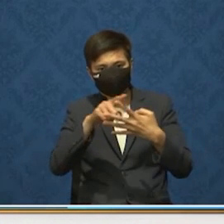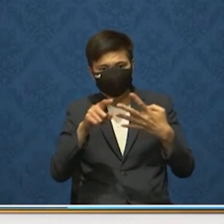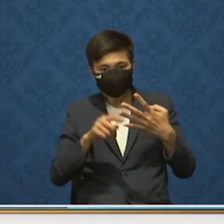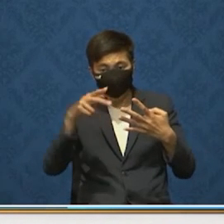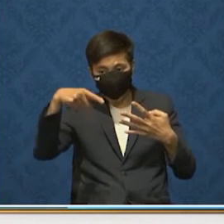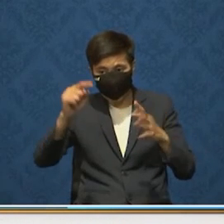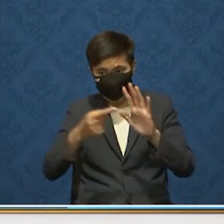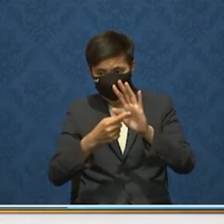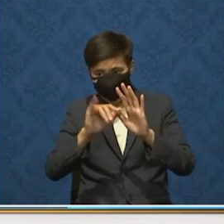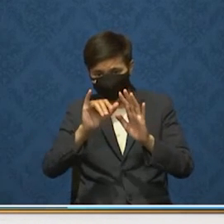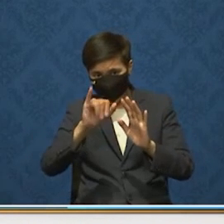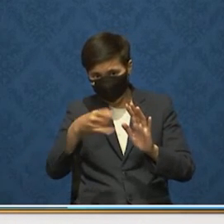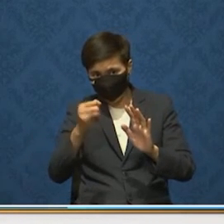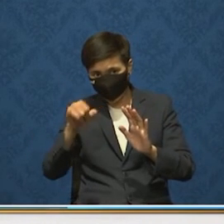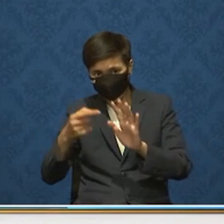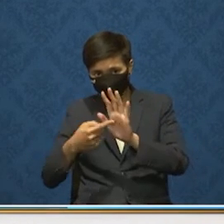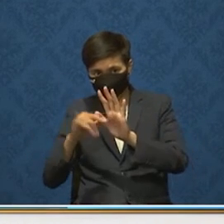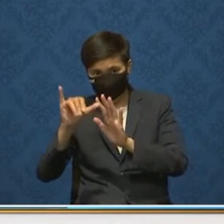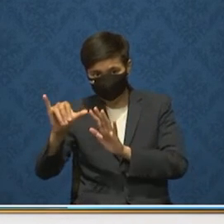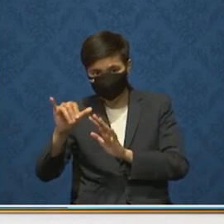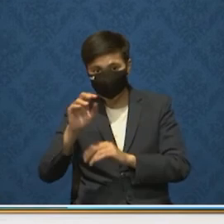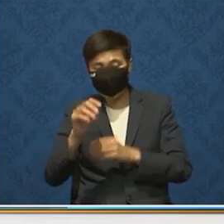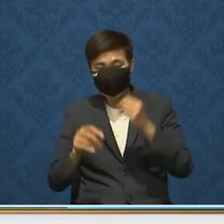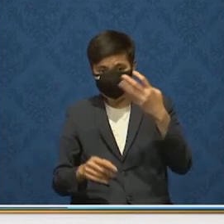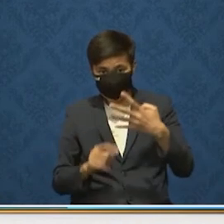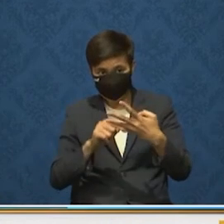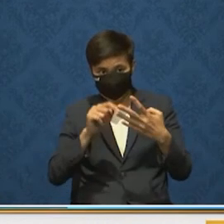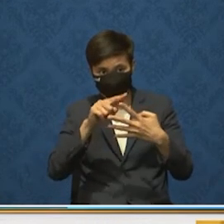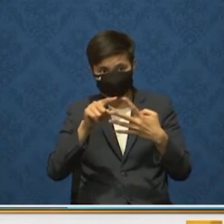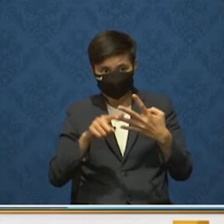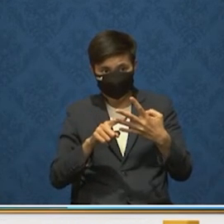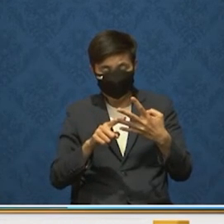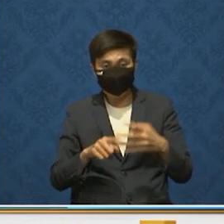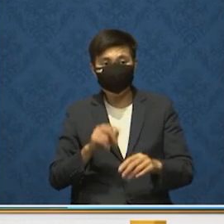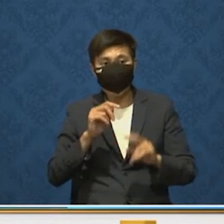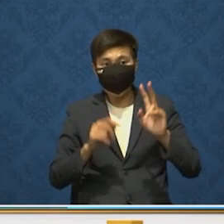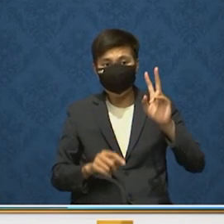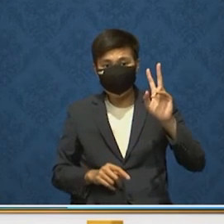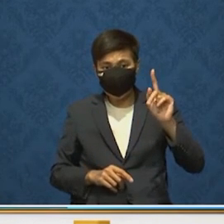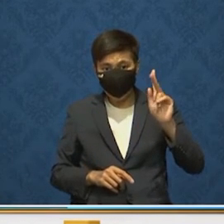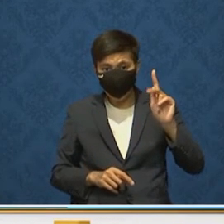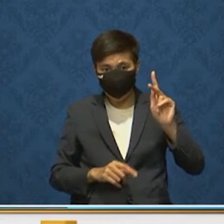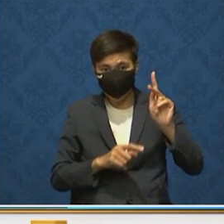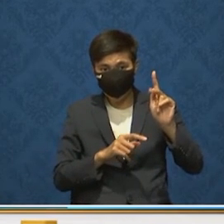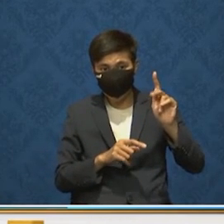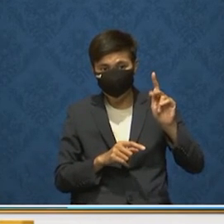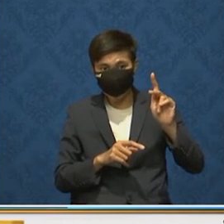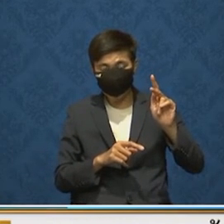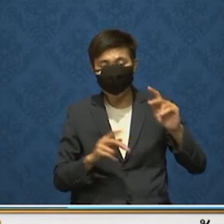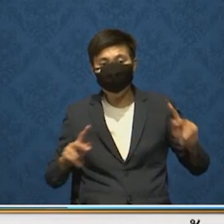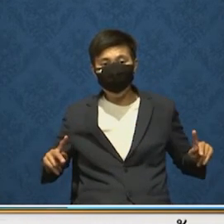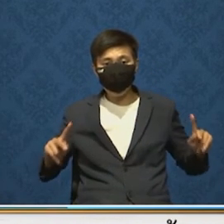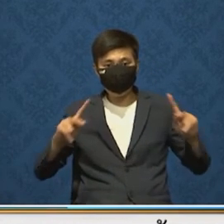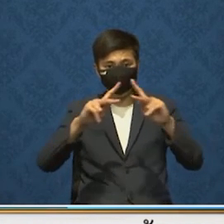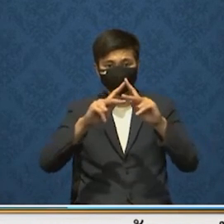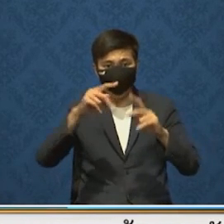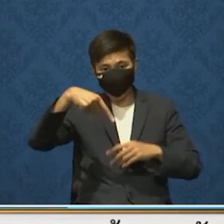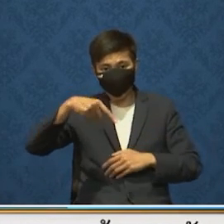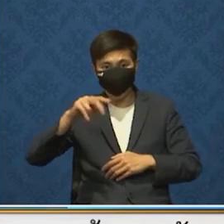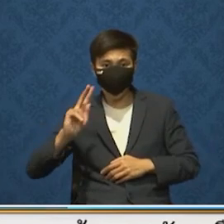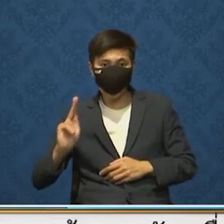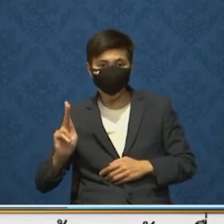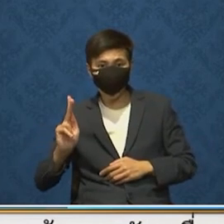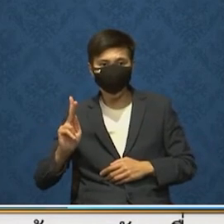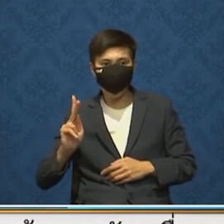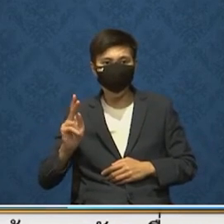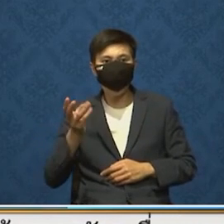3 อับน ตั้ 3 งทัส่นสีเขียวเป็นกระสวงพัฒนาสังคมน